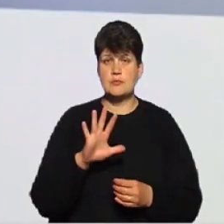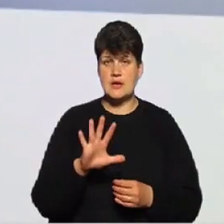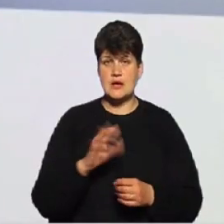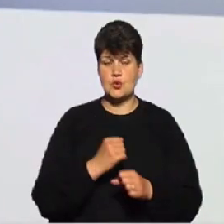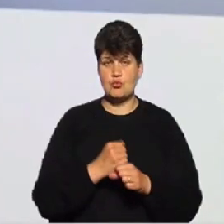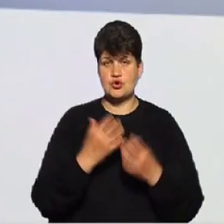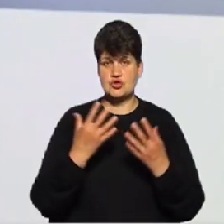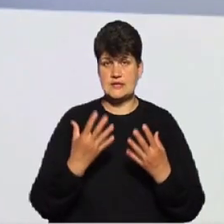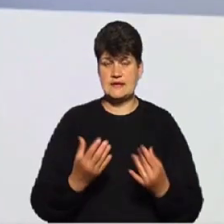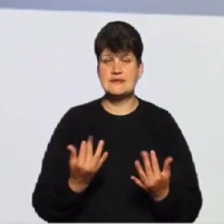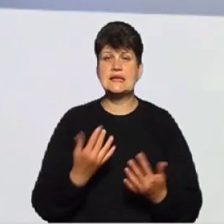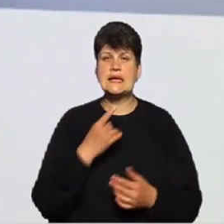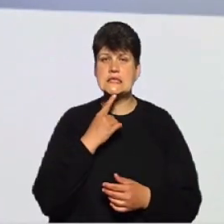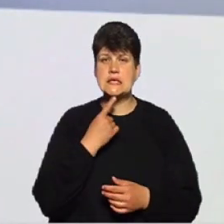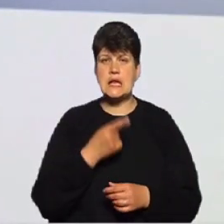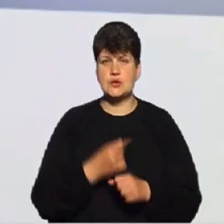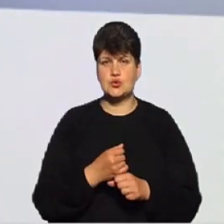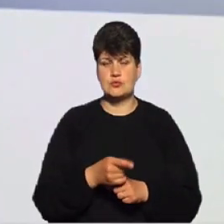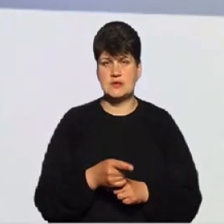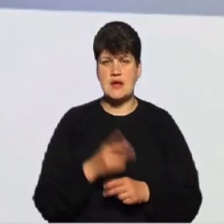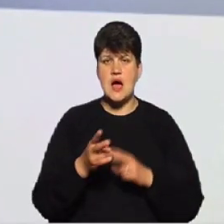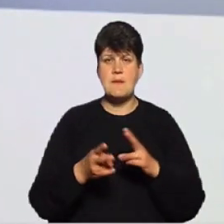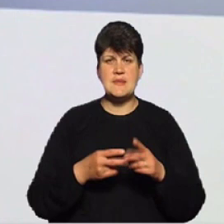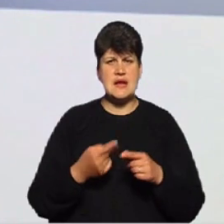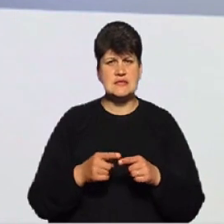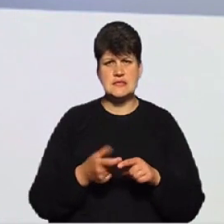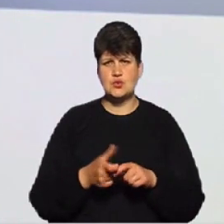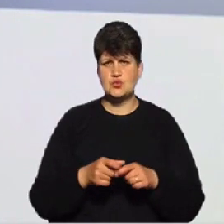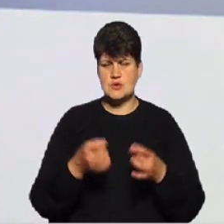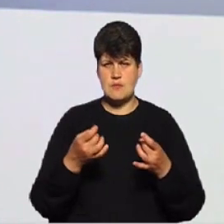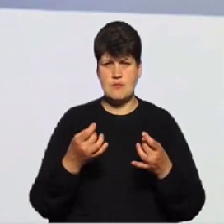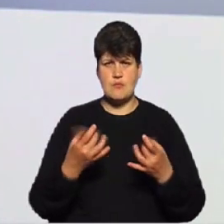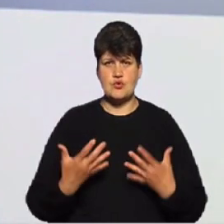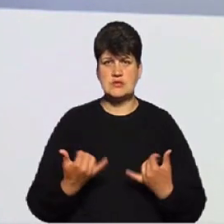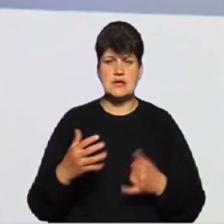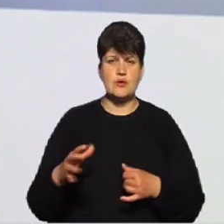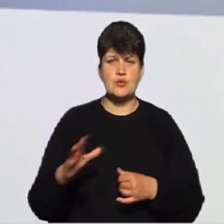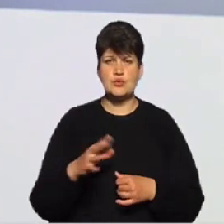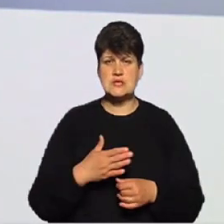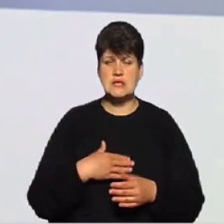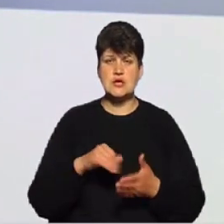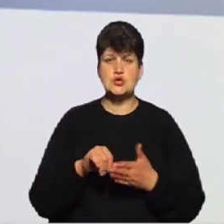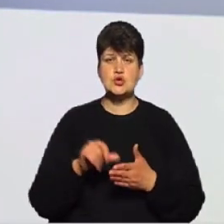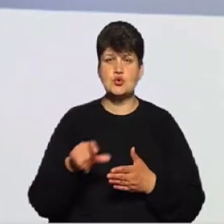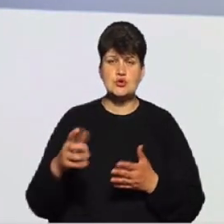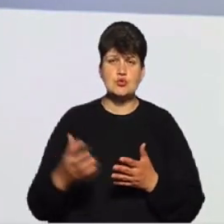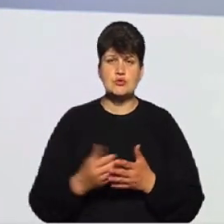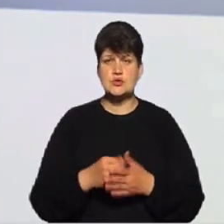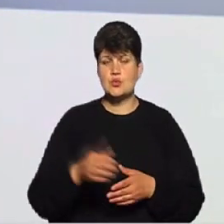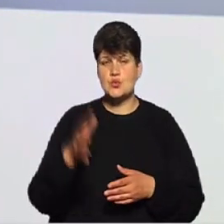зробити? Апеляція, ой, це дуже просто. Зараз всі наші учасники, здобувачі освіти, учасники